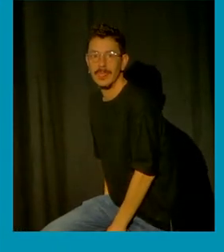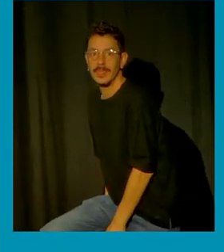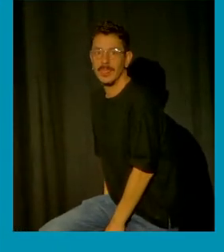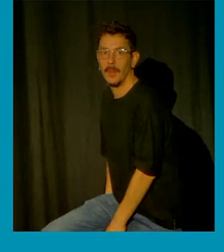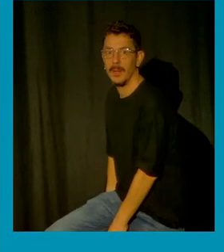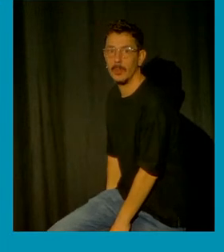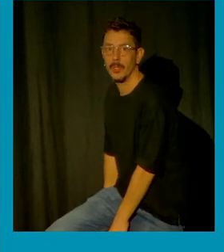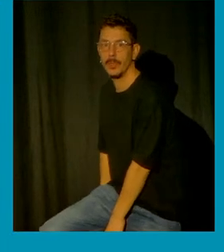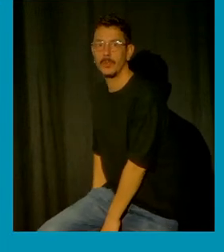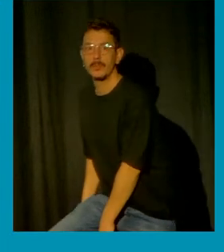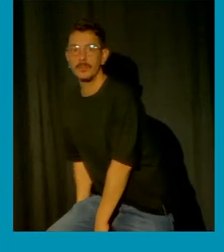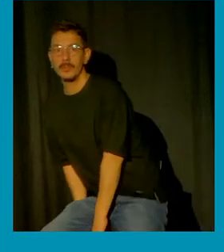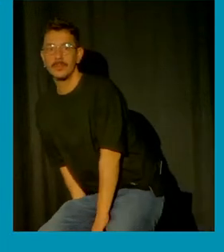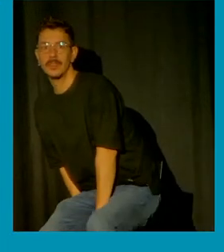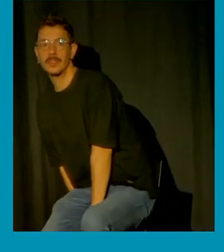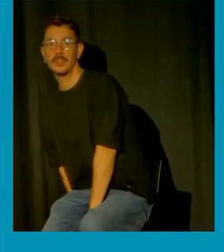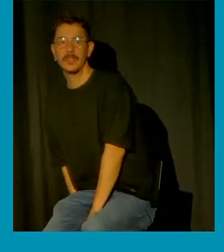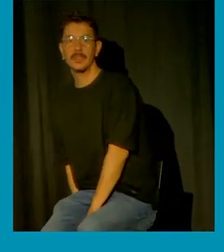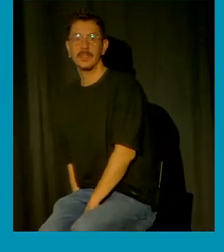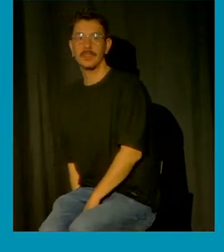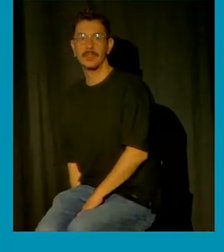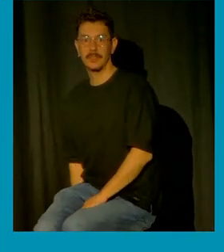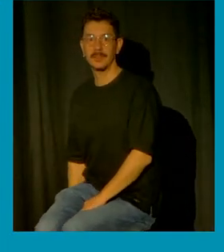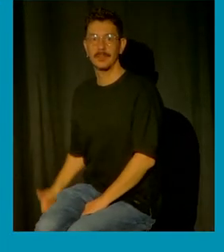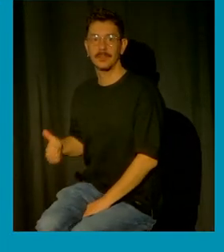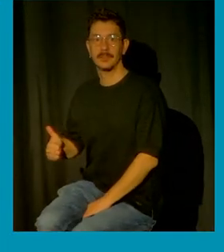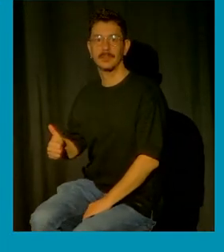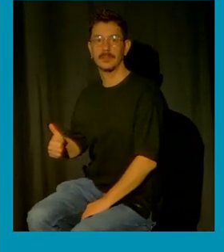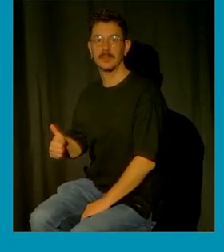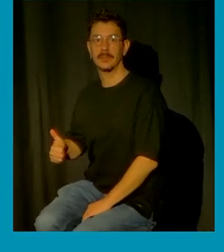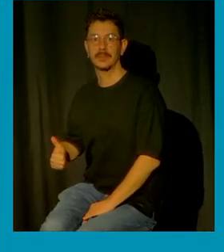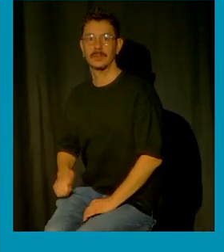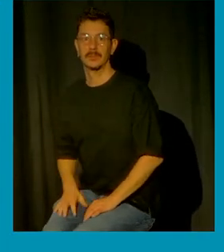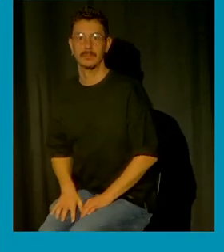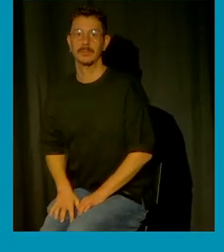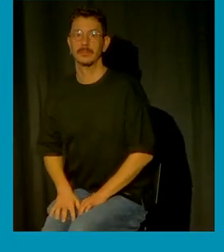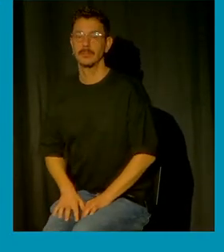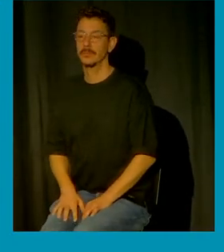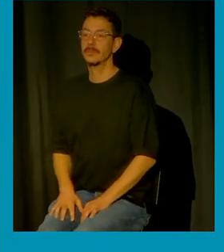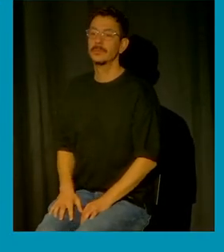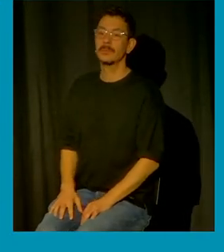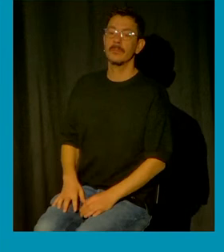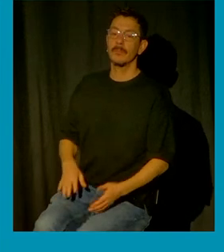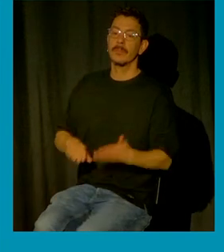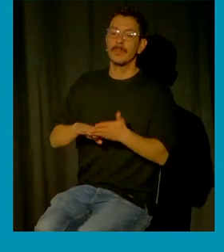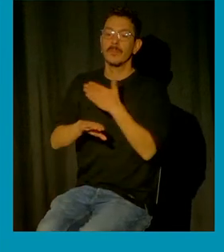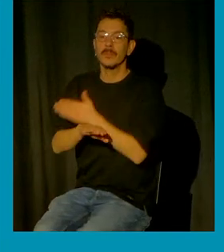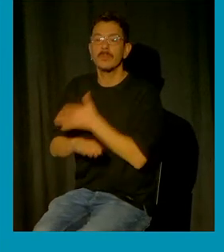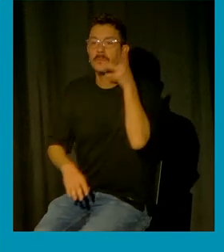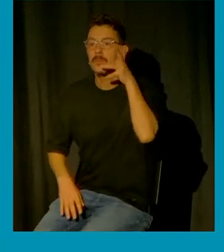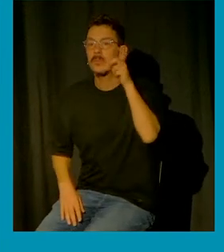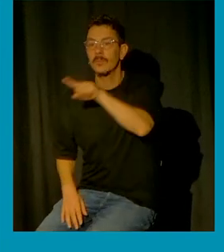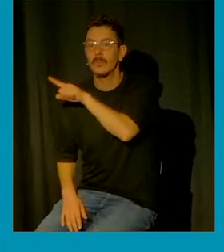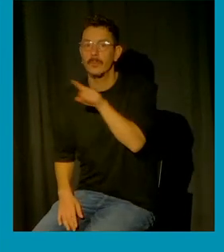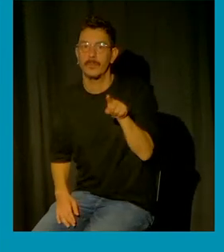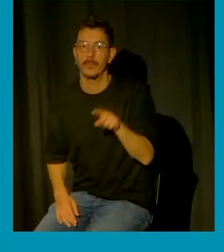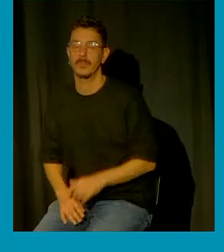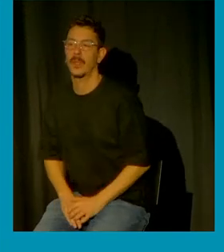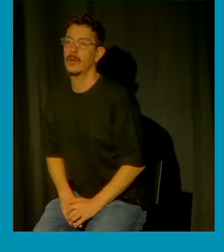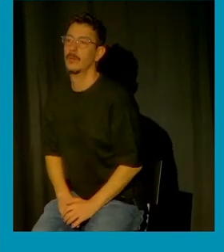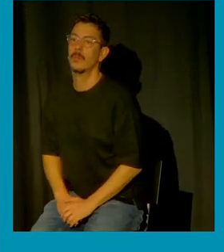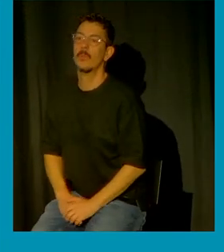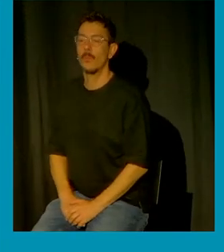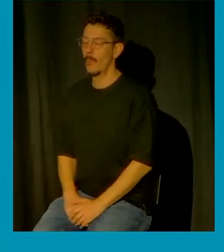Nerea te he presentado antes no sé si la has escuchado sí sí he escuchado y nada